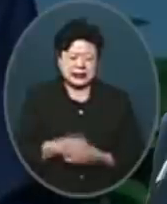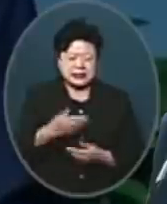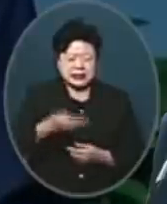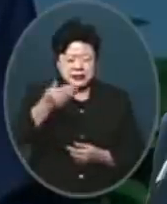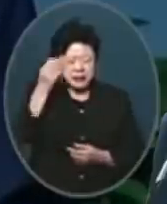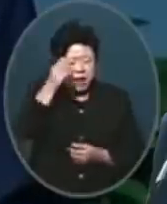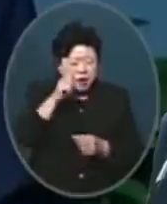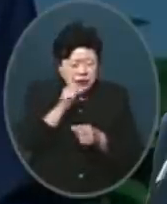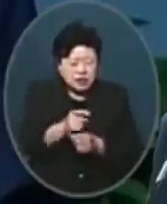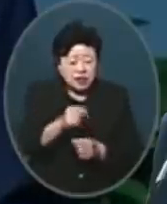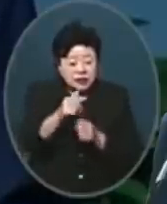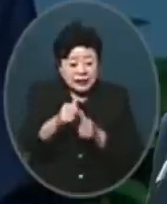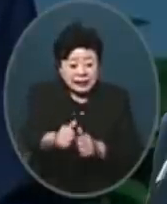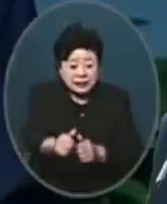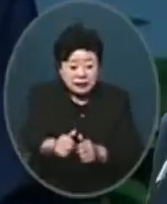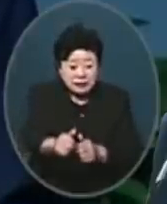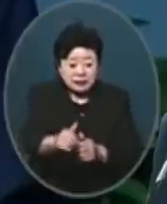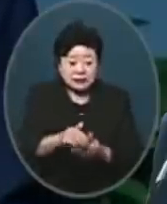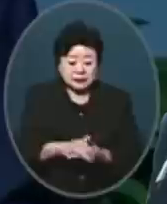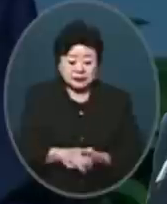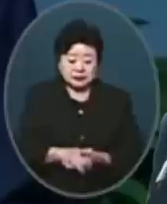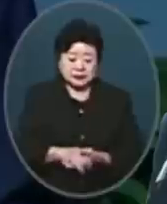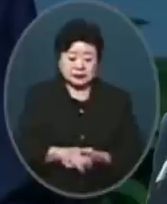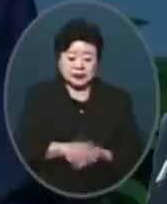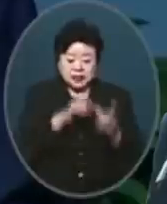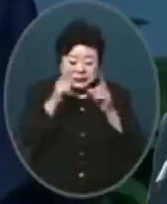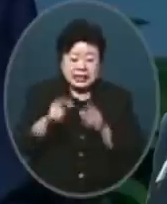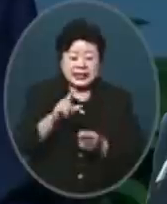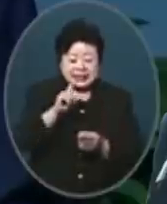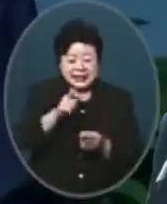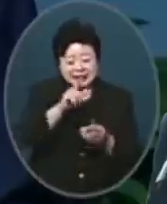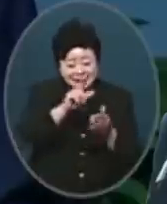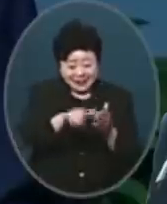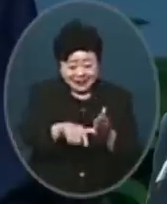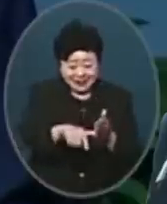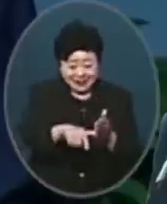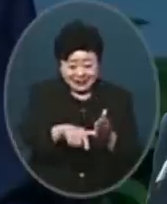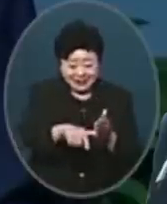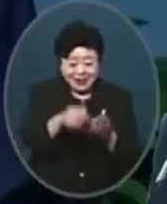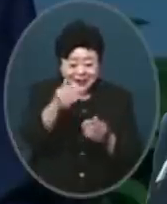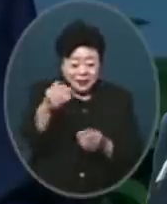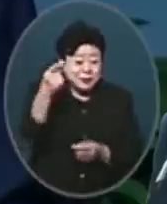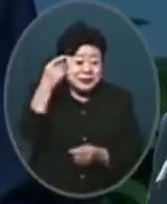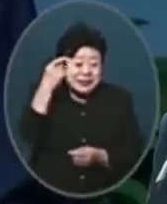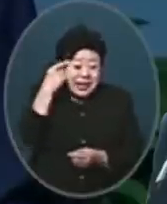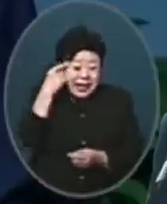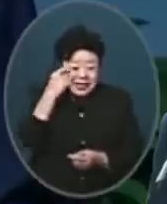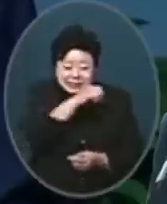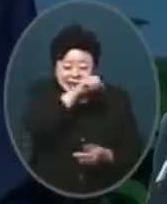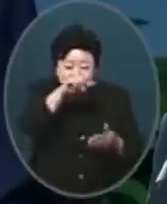4차원의 영성을 따라서 살게 되면 여러분의 생애가